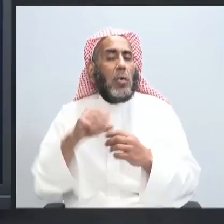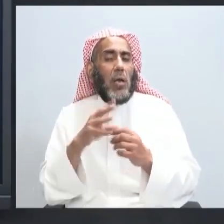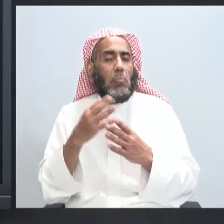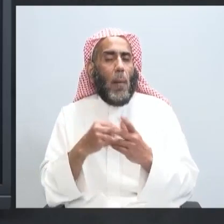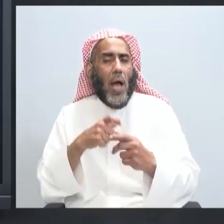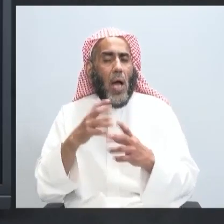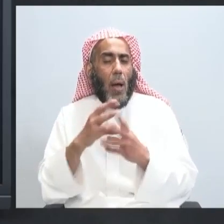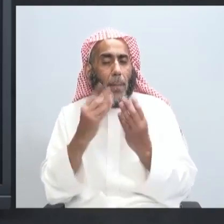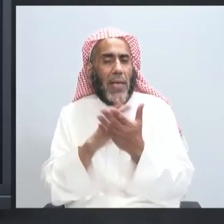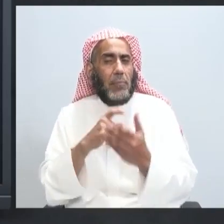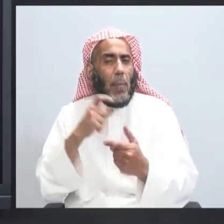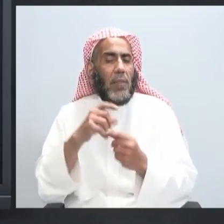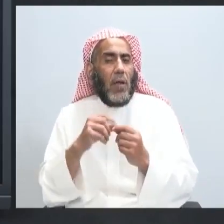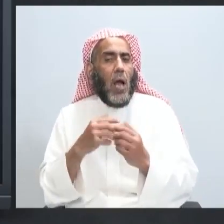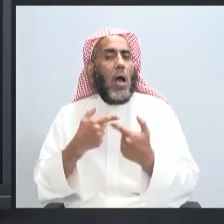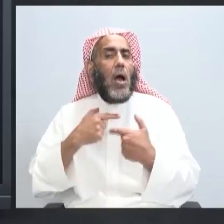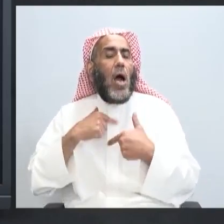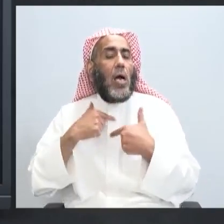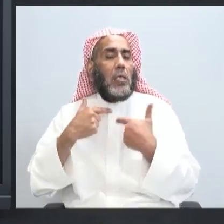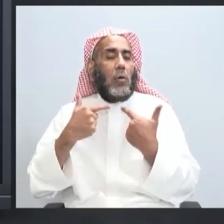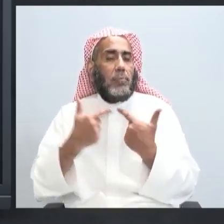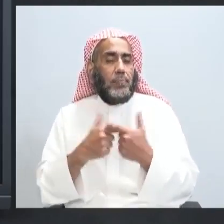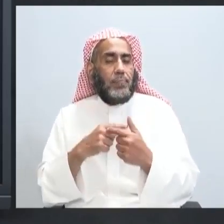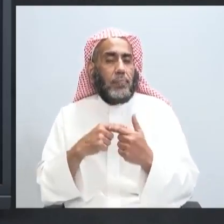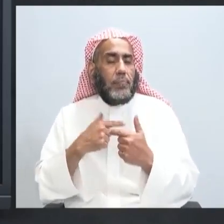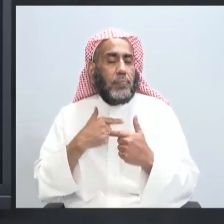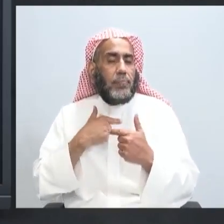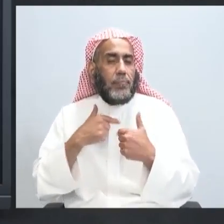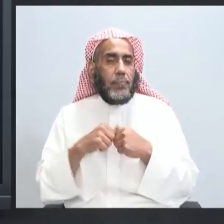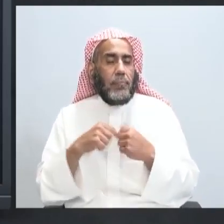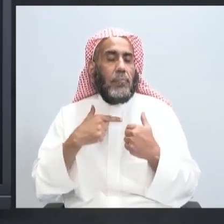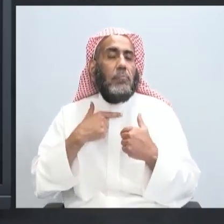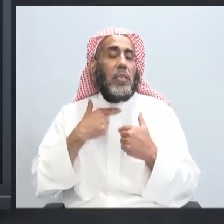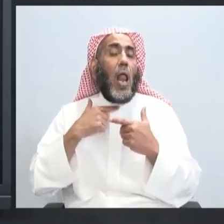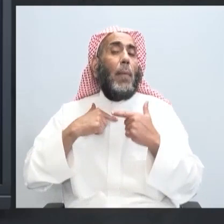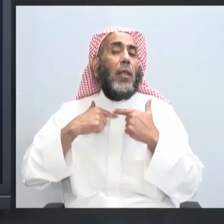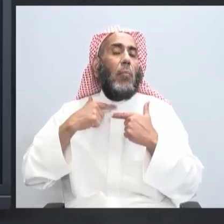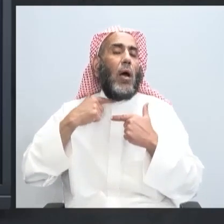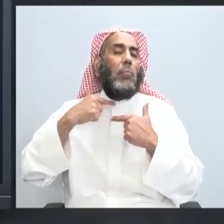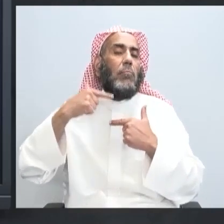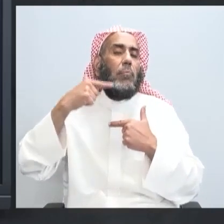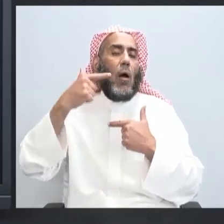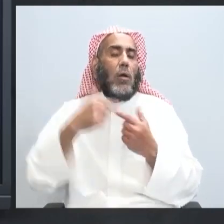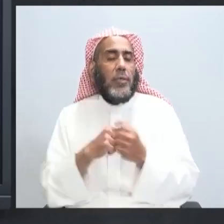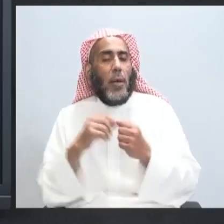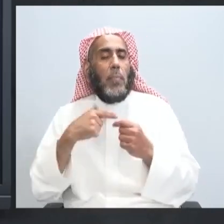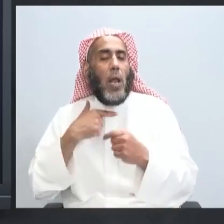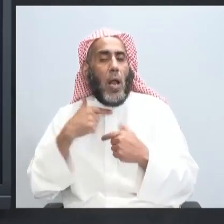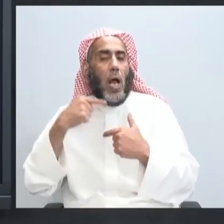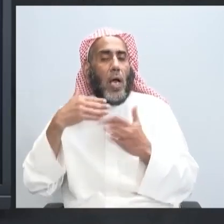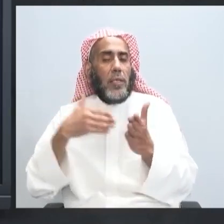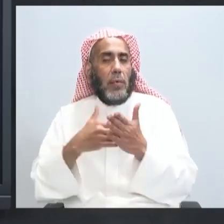المخارج تبحث في اقصى المخرج او يبداون بالمخرج الابعد ثم الاقرب يعني مخرج من الحلق